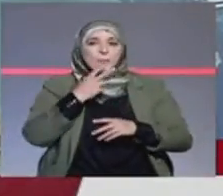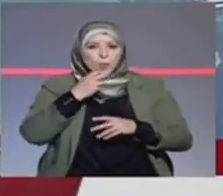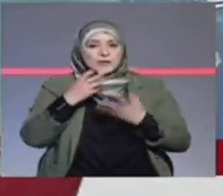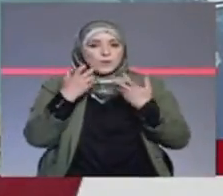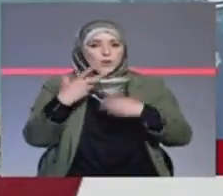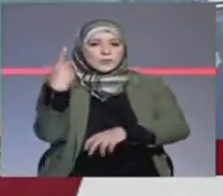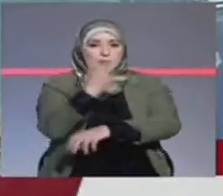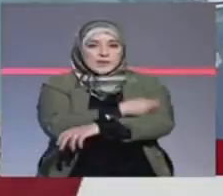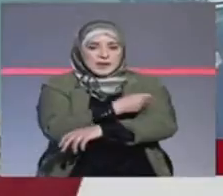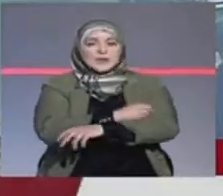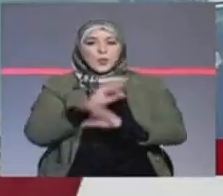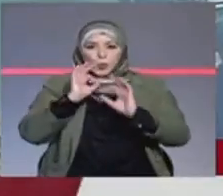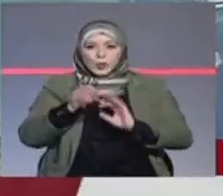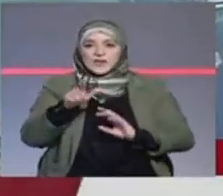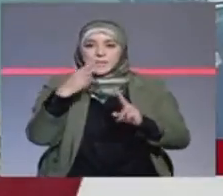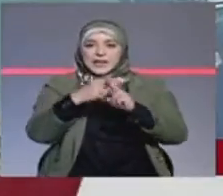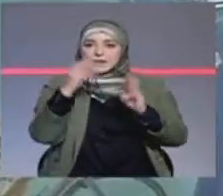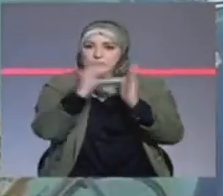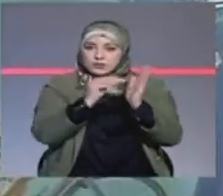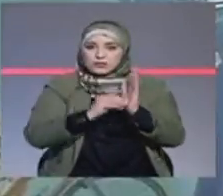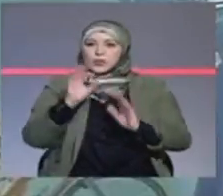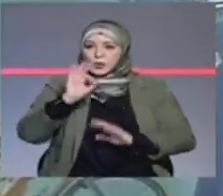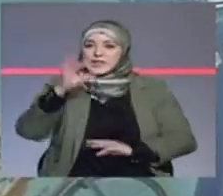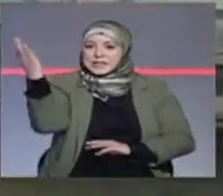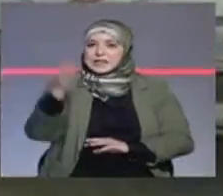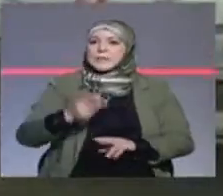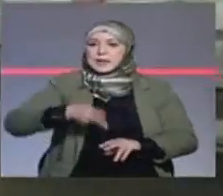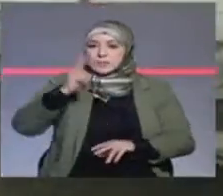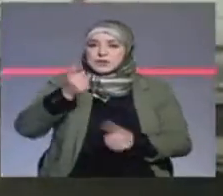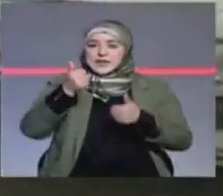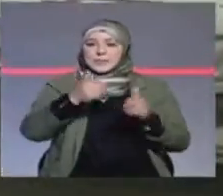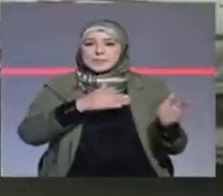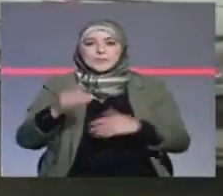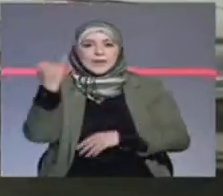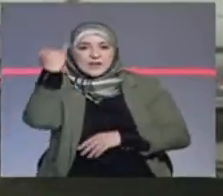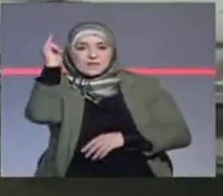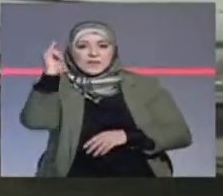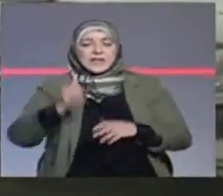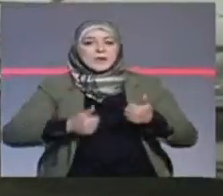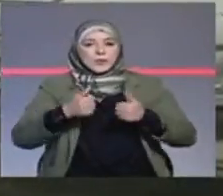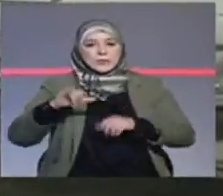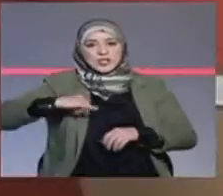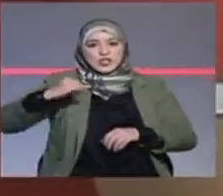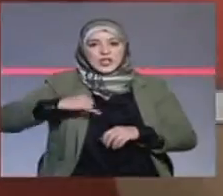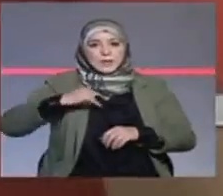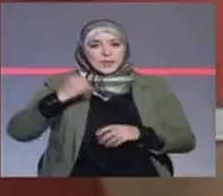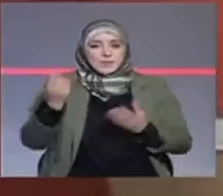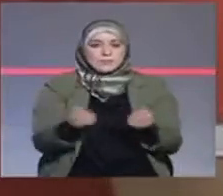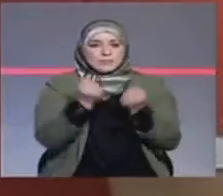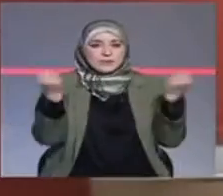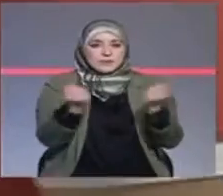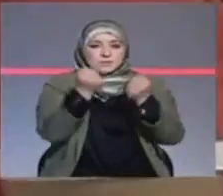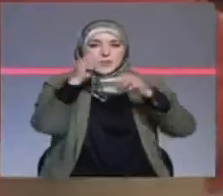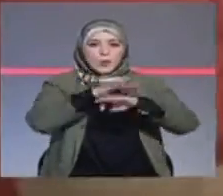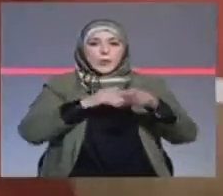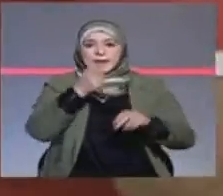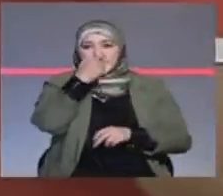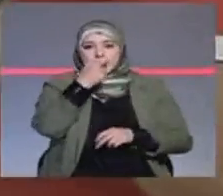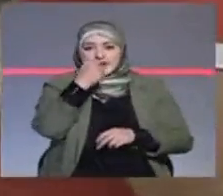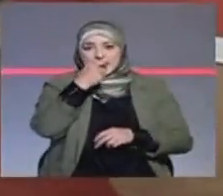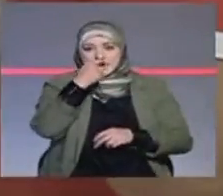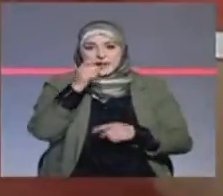يحبوا يلقحوا، فما اللي يحبوا يسجلوا بالحق، كمية نسبة كبيرة برشا. المبادرة لدار الشباب بشراحيل من ولاية